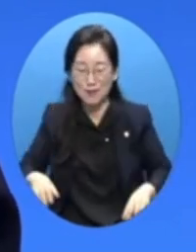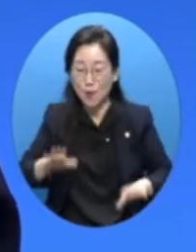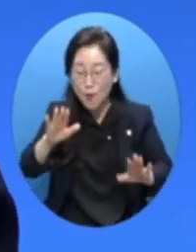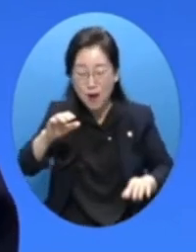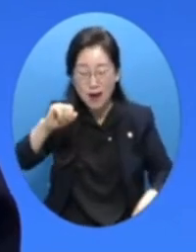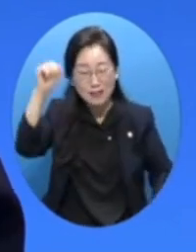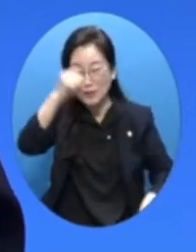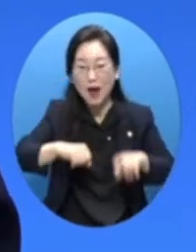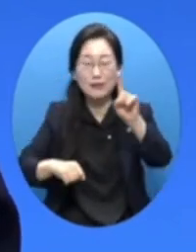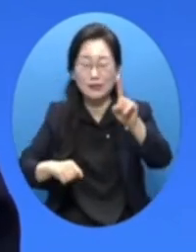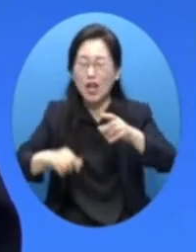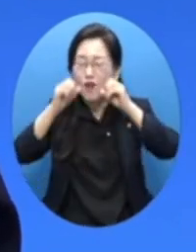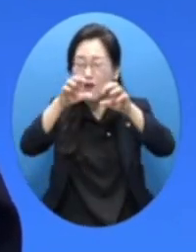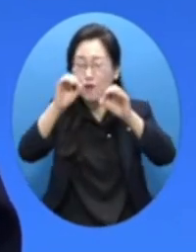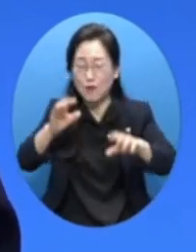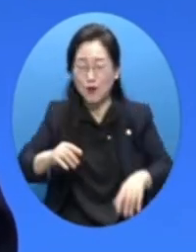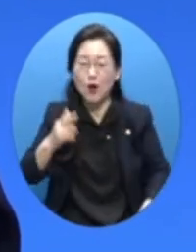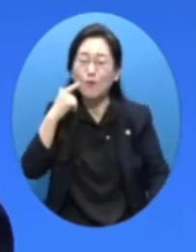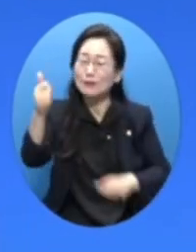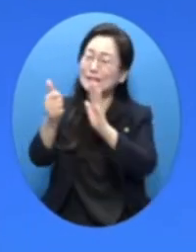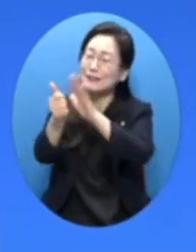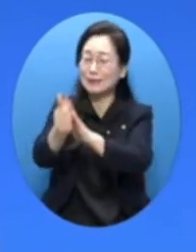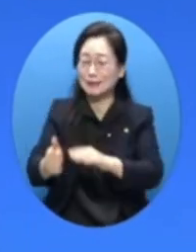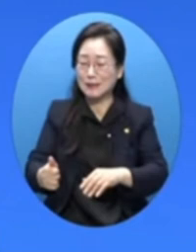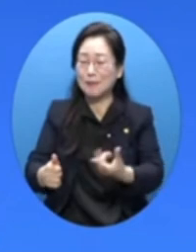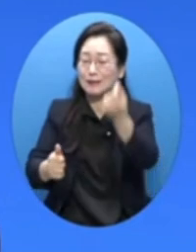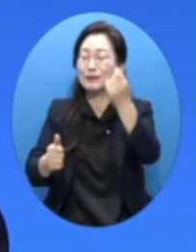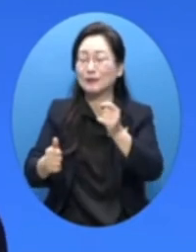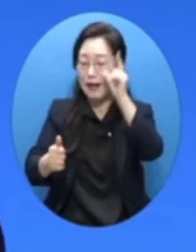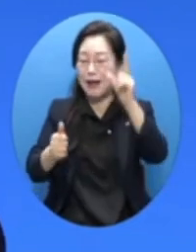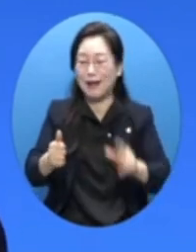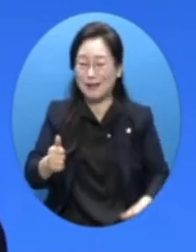목사님 빨리 일어나서 오늘 첫